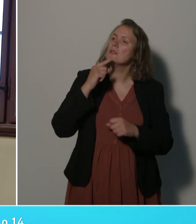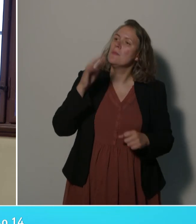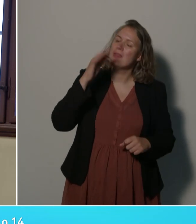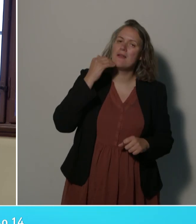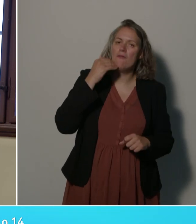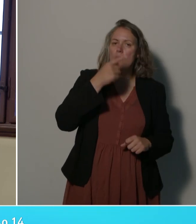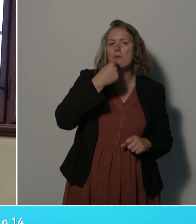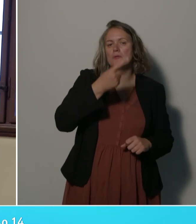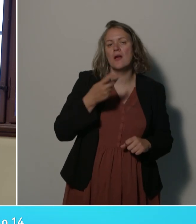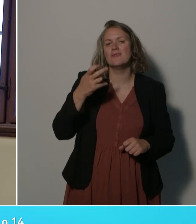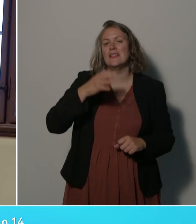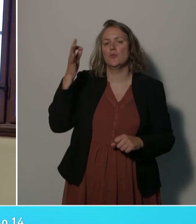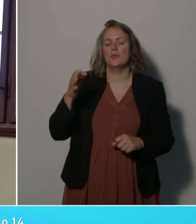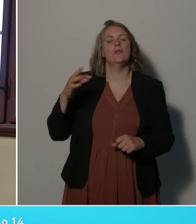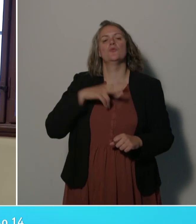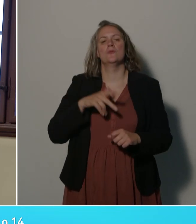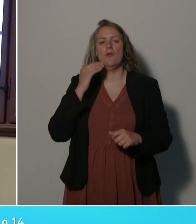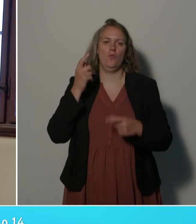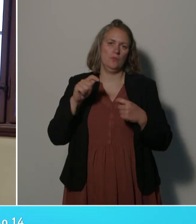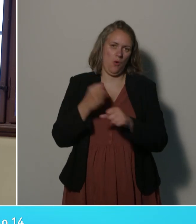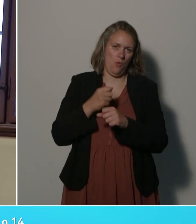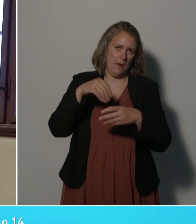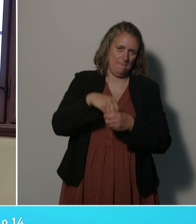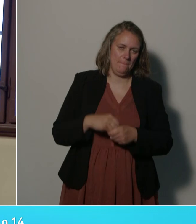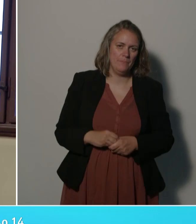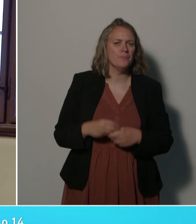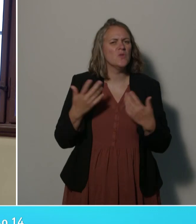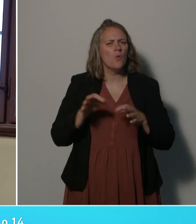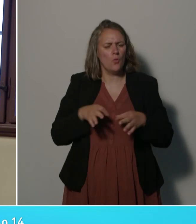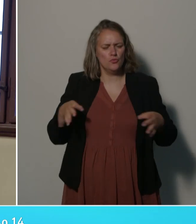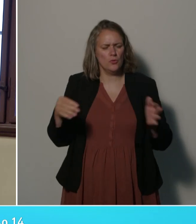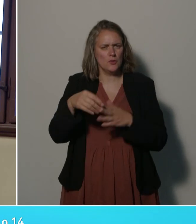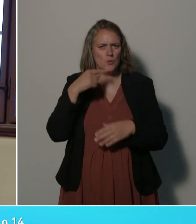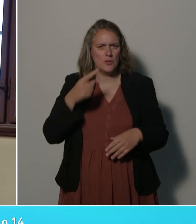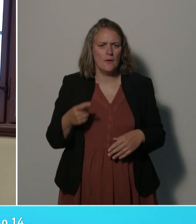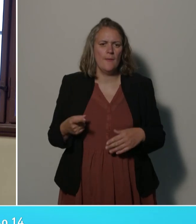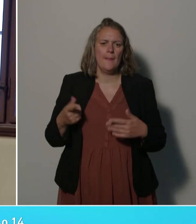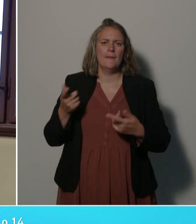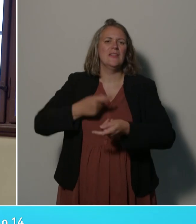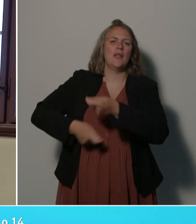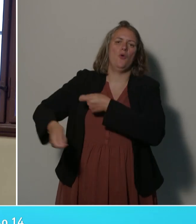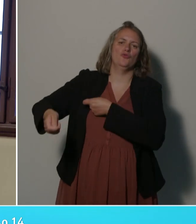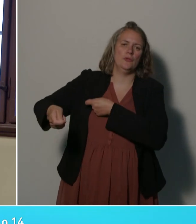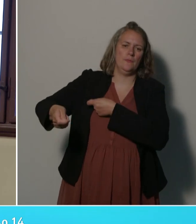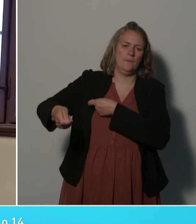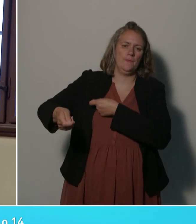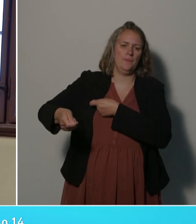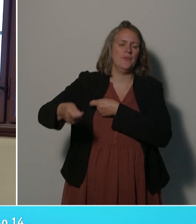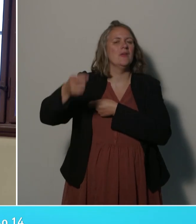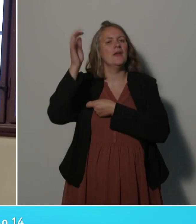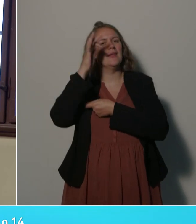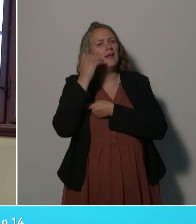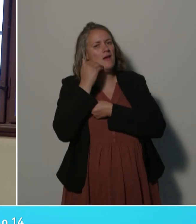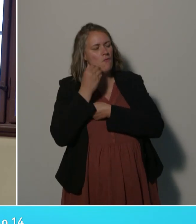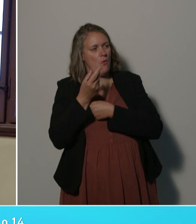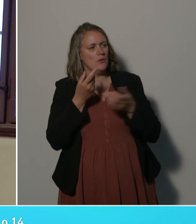Grundstück, das will ich ja vielleicht auch noch ganz kurz erwähnen, ist ja im Rahmen eines Tausches an Jena Wohnen übergegangen. Jena